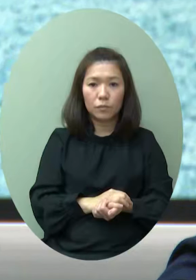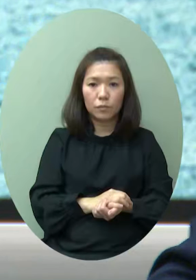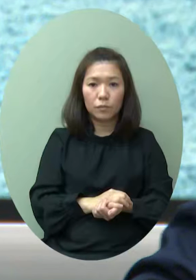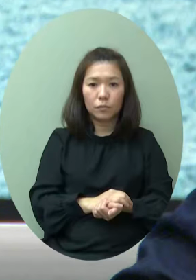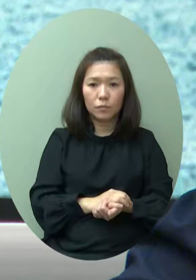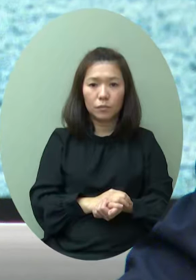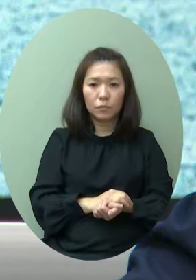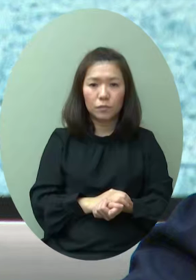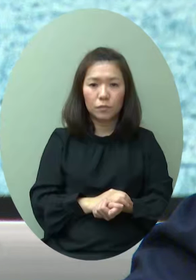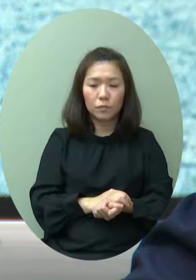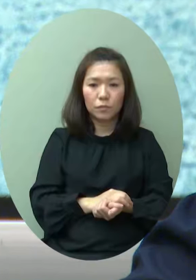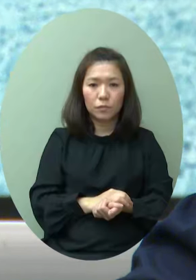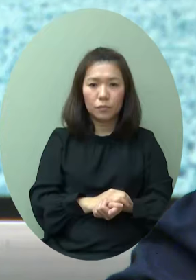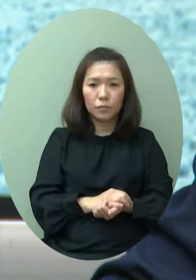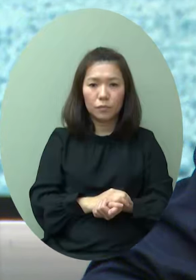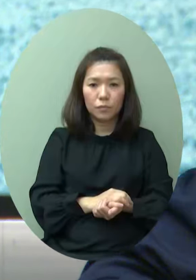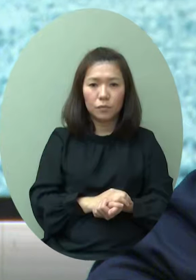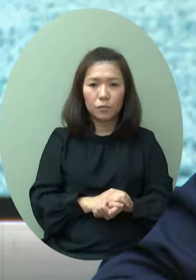可不可以重複你的問題？